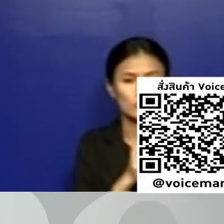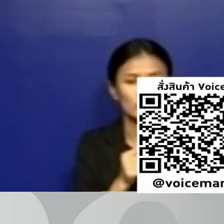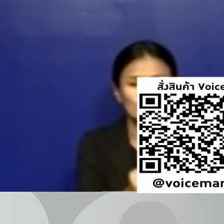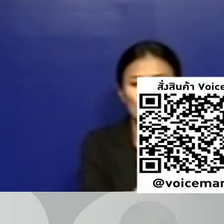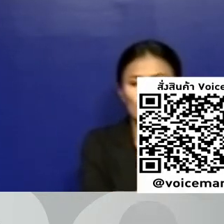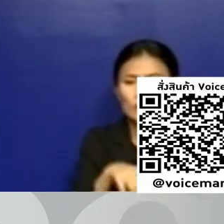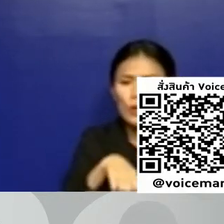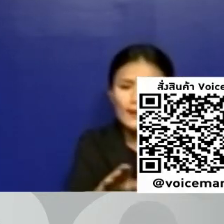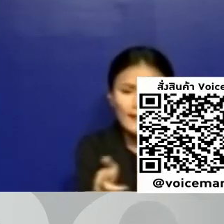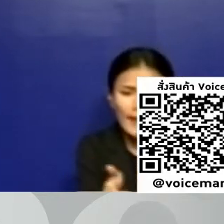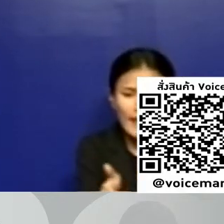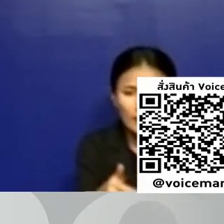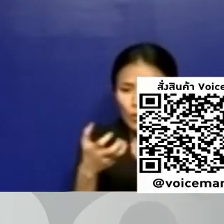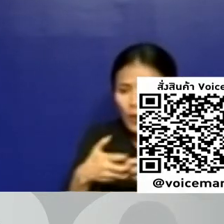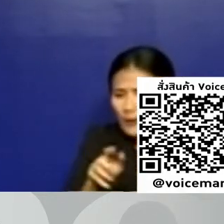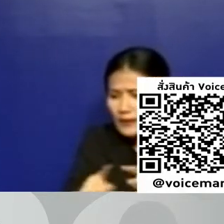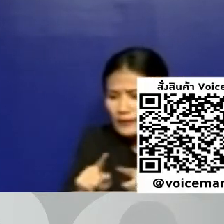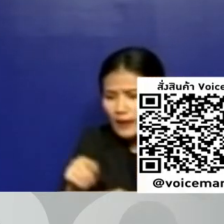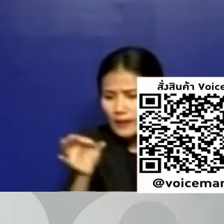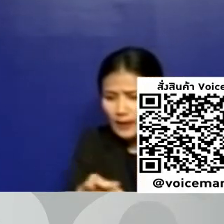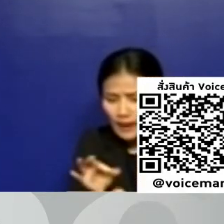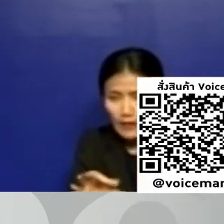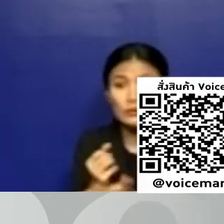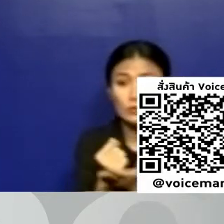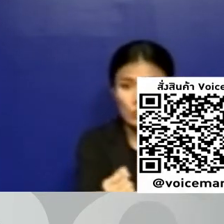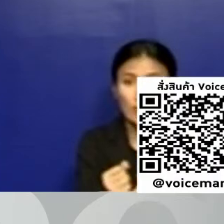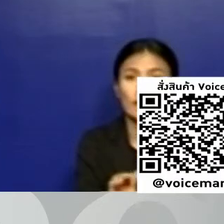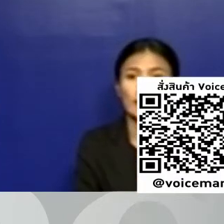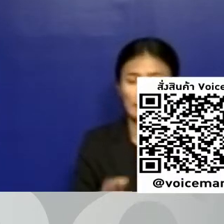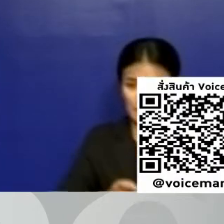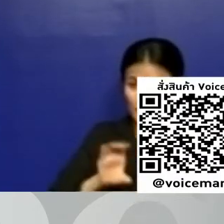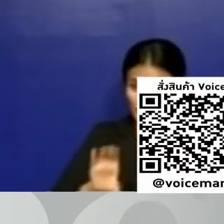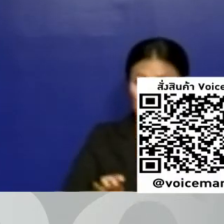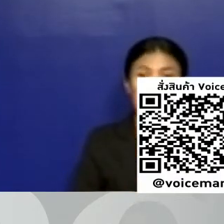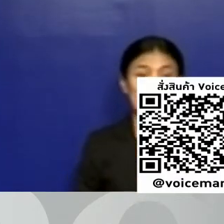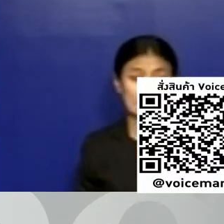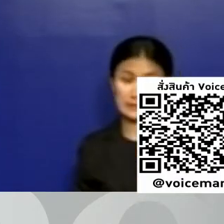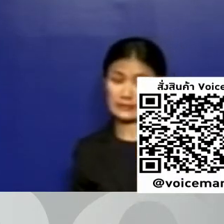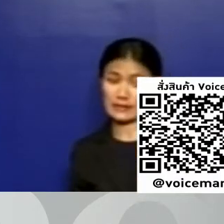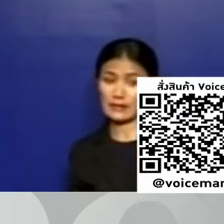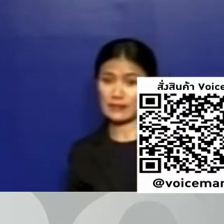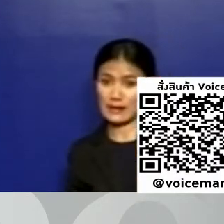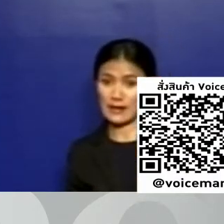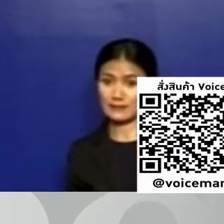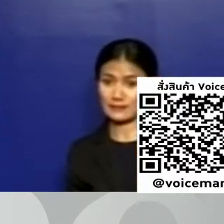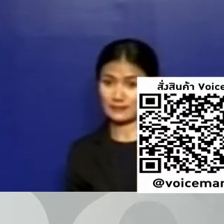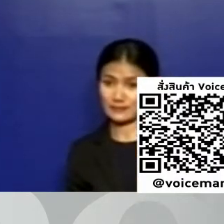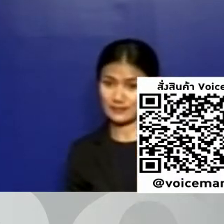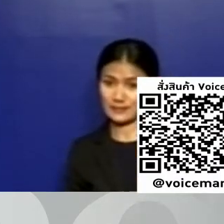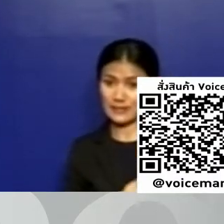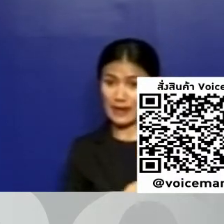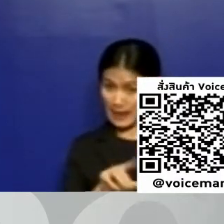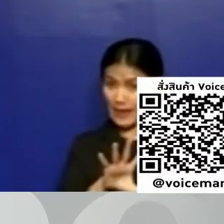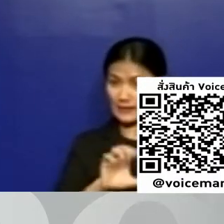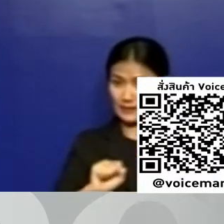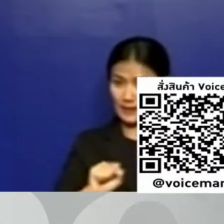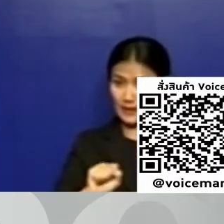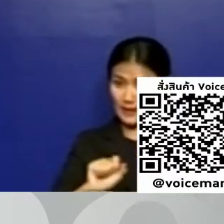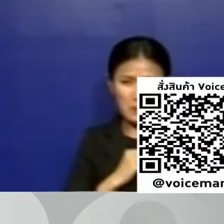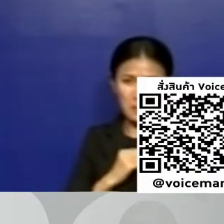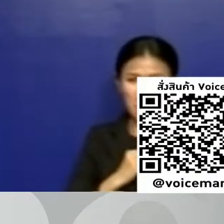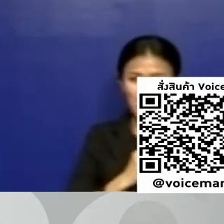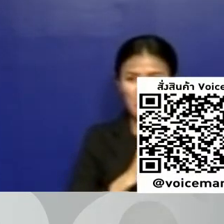เก็บ 500,000 บาทอ่ะไม่ได้ถือว่าเป็นผู้มีอันจะกินอะไรเลยนะโดยเฉพาะอย่างยิ่งถ้าเงินเก็บนั้นเป็นเงินเก็บที่คุณเก็บหอมรอม